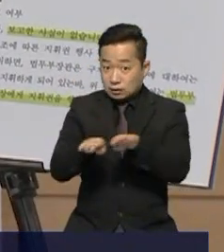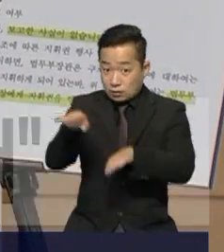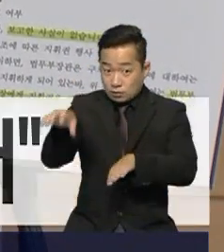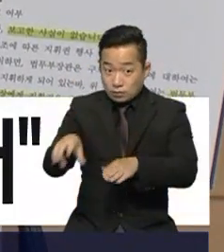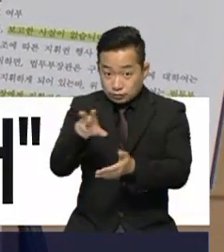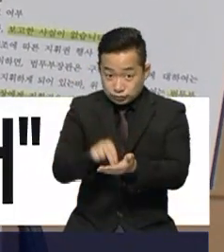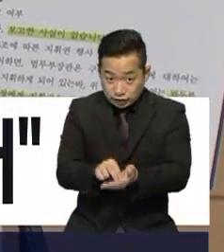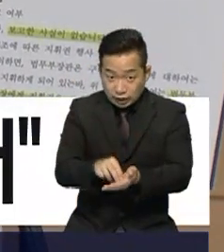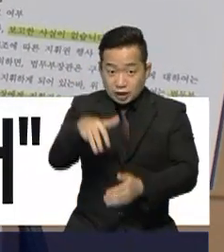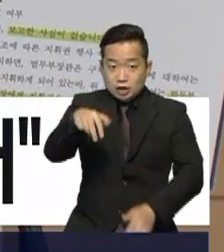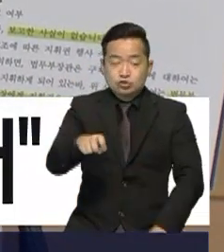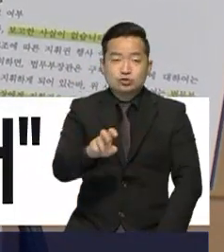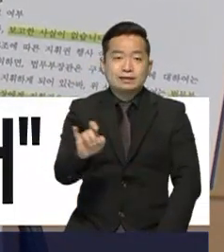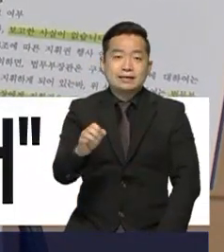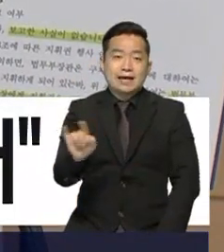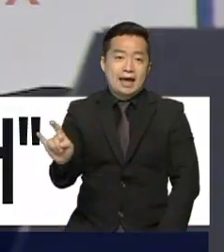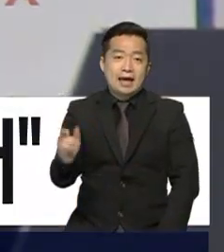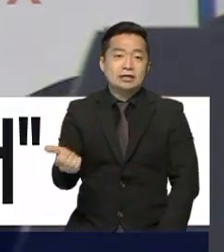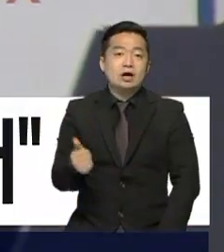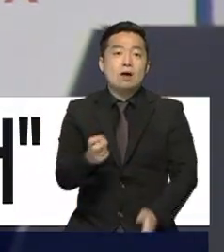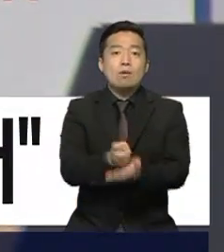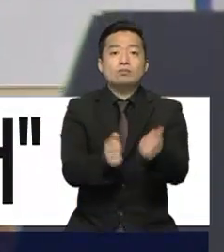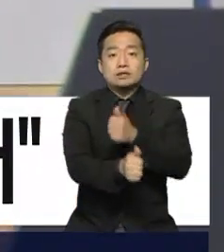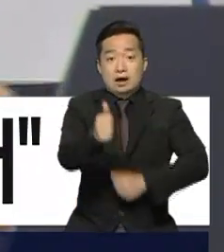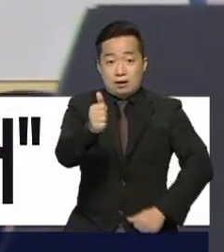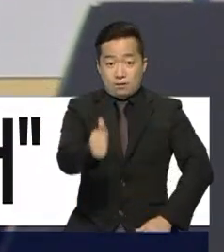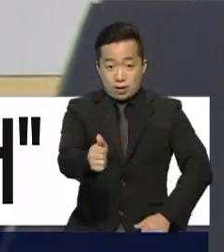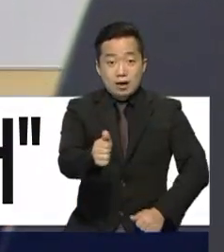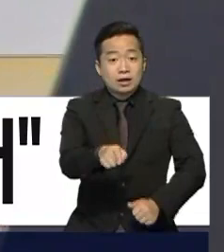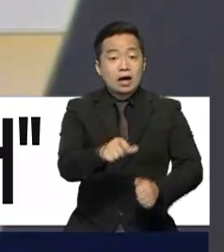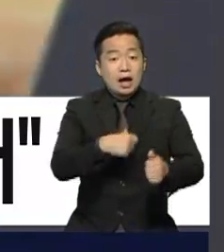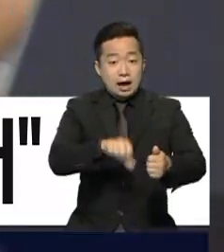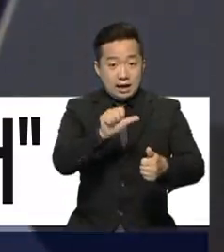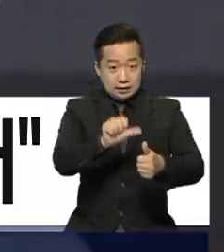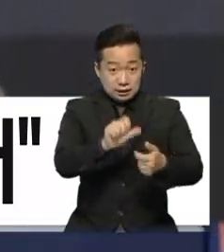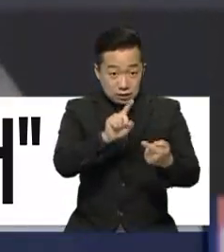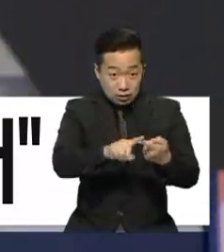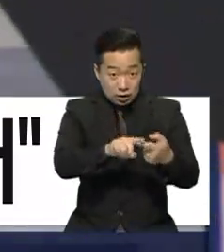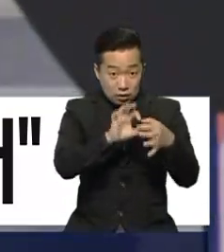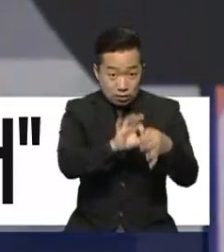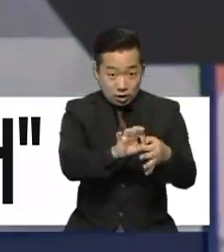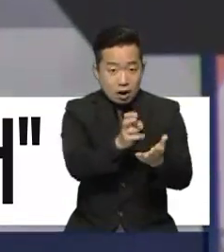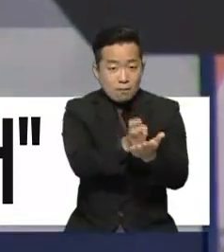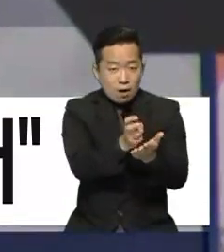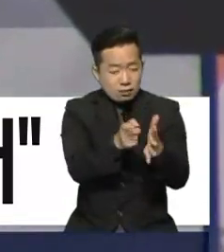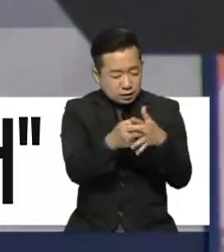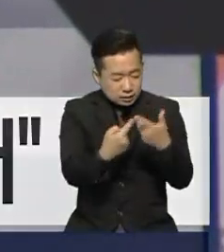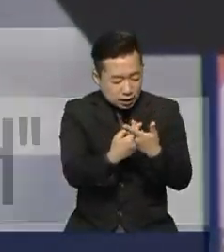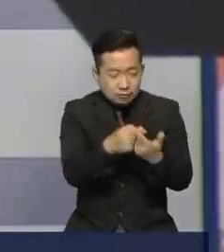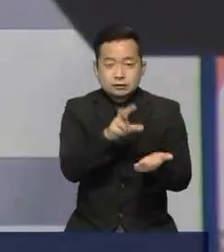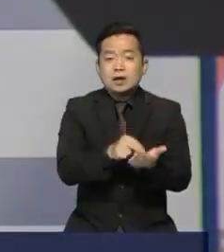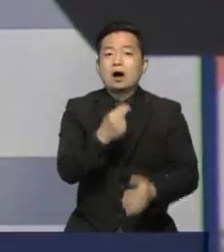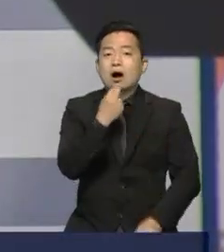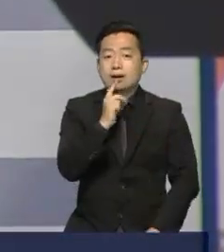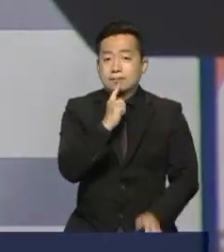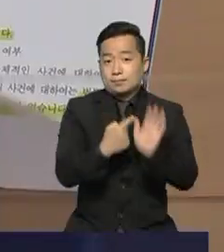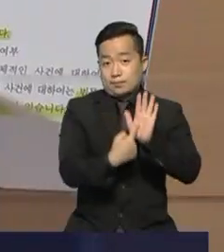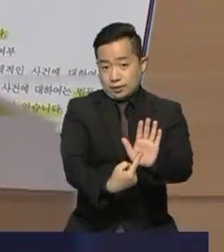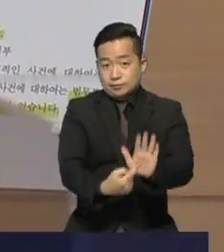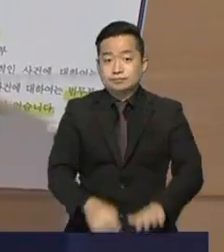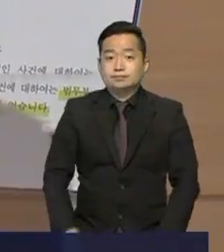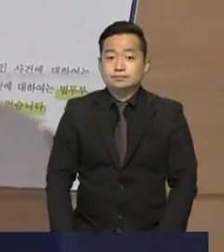삼는 추미애 전 법무장관 아들 관련 유권 해석에는 문제가 없다고 거듭 해명했습니다. 추 전